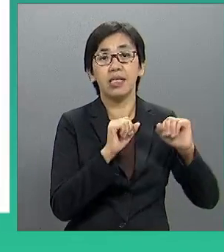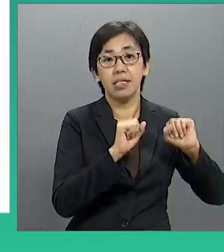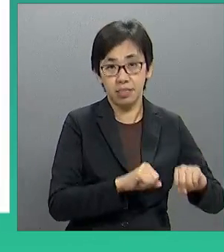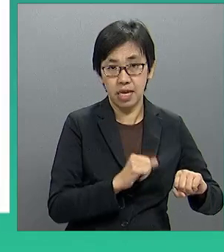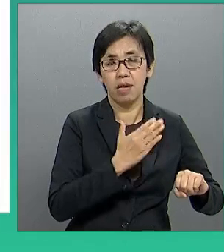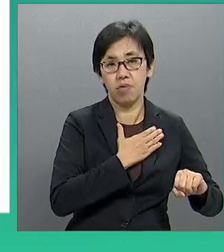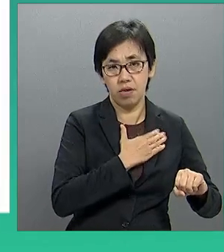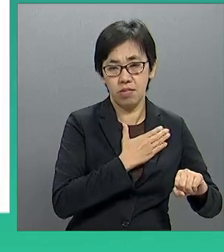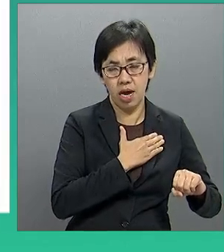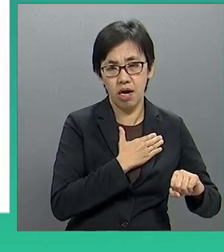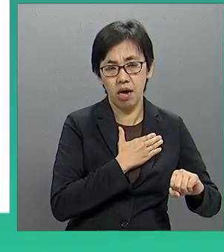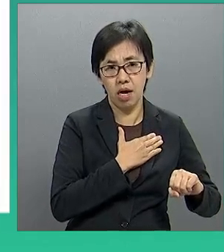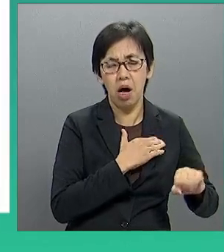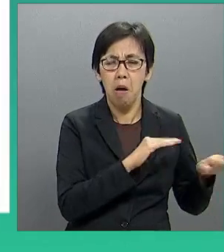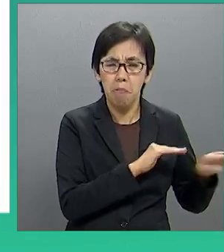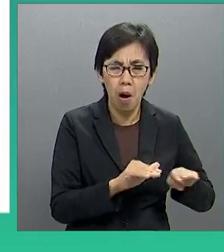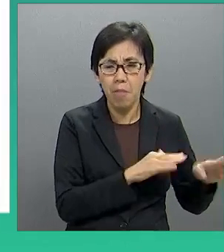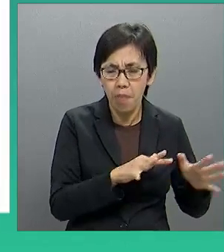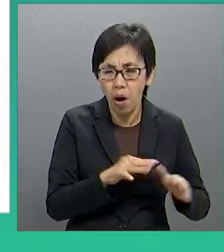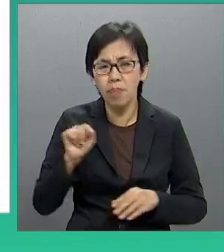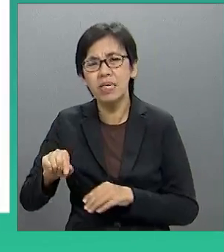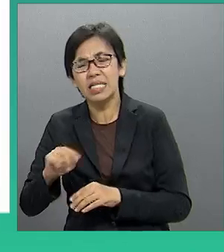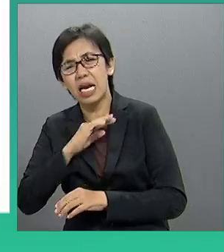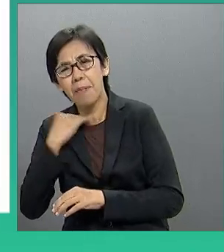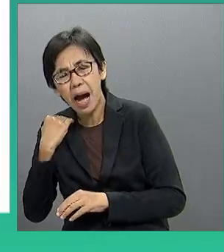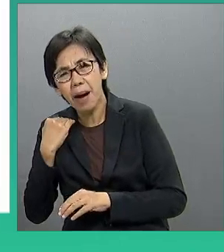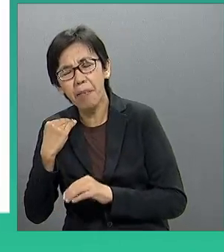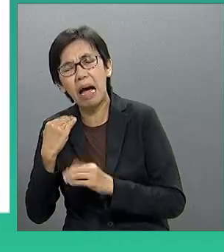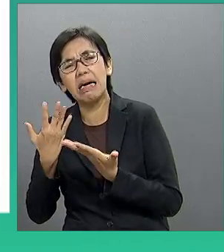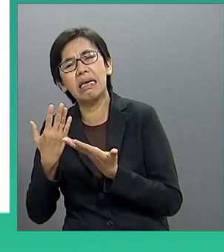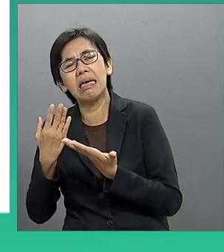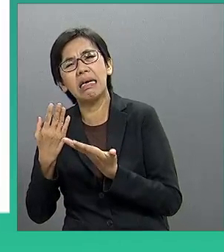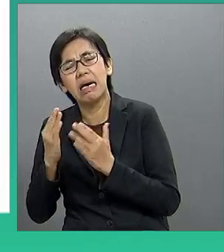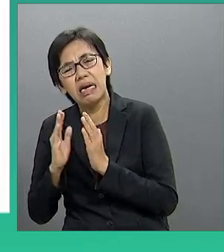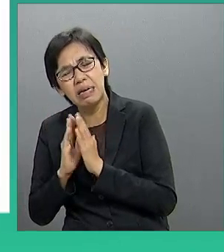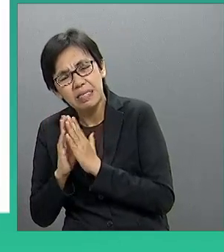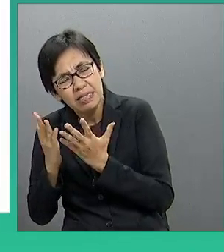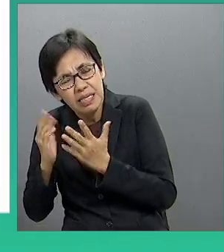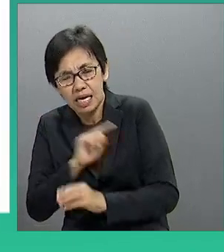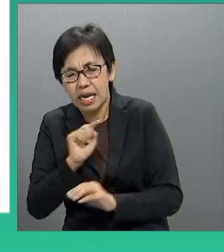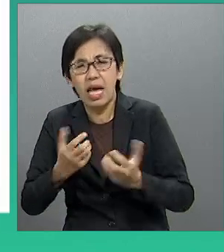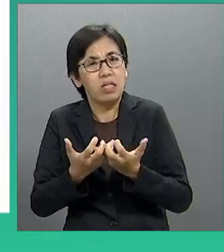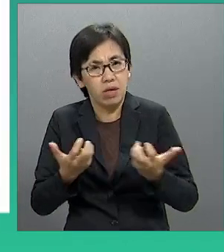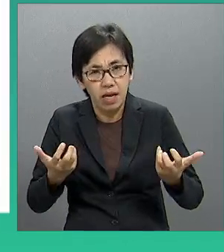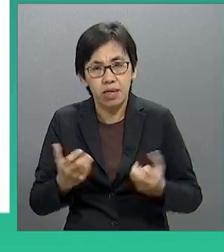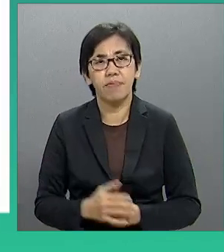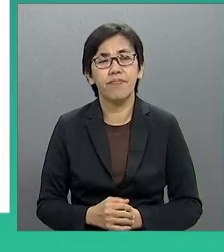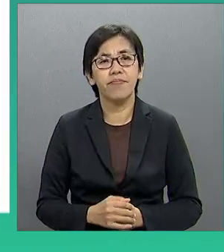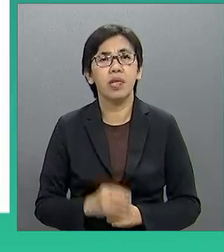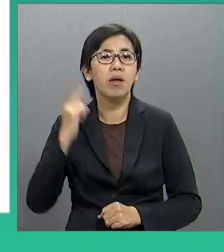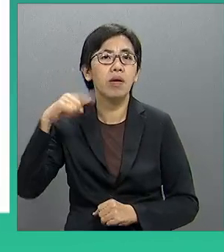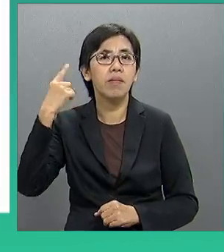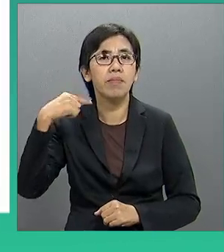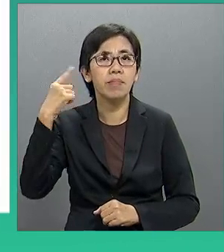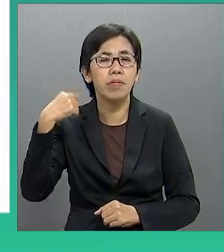กับซินะทำมันอาจจะต้องแยกกันนิดนึงอ่ะค่ะว่ามันแยกกันอยู่นะอะไรแบบนี้นะคะแต่ผมว่าผู้หญิงเนี้ยเข้า